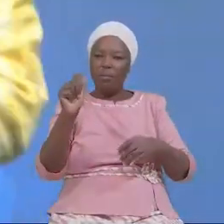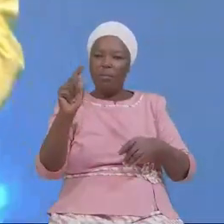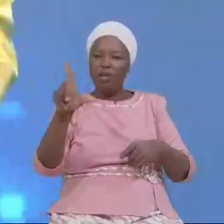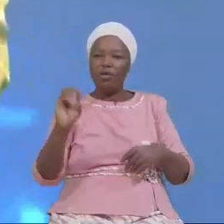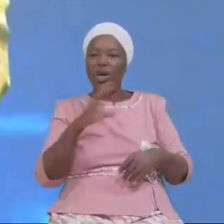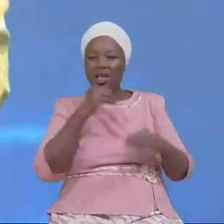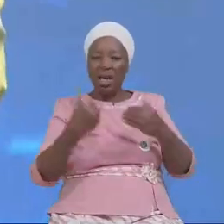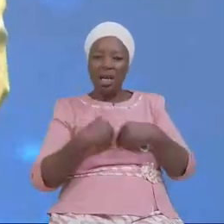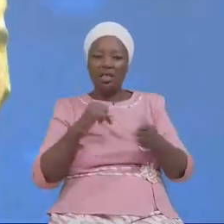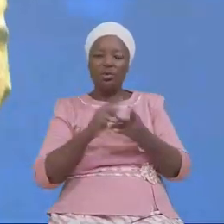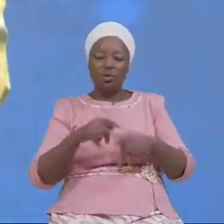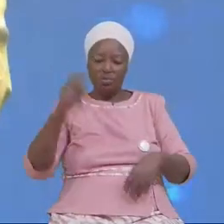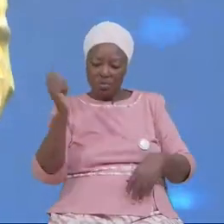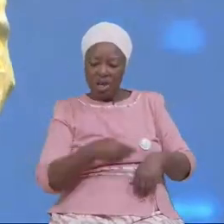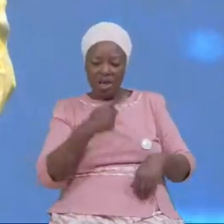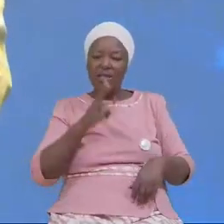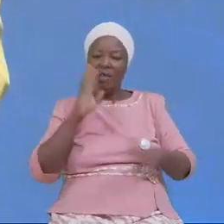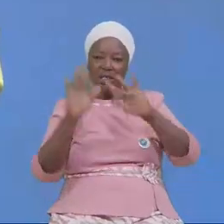qu'il laisse